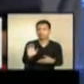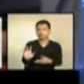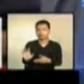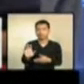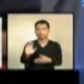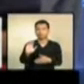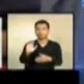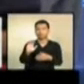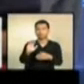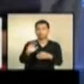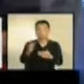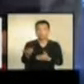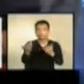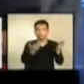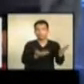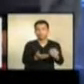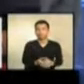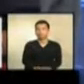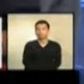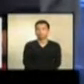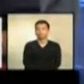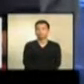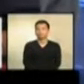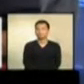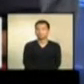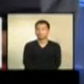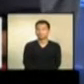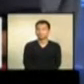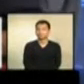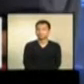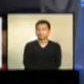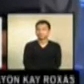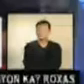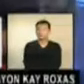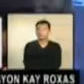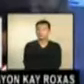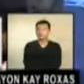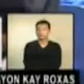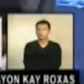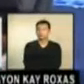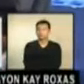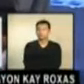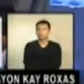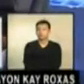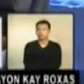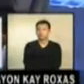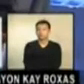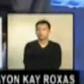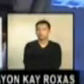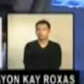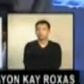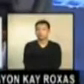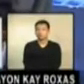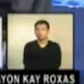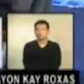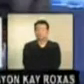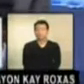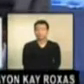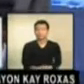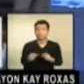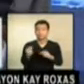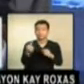inyong pagsurrender ng inyong mga anak. Pwede natin papasukin na agad ngayon na yung ating PNP, Women's and Children's